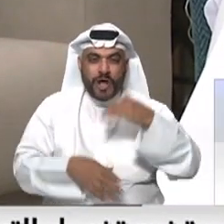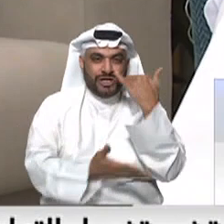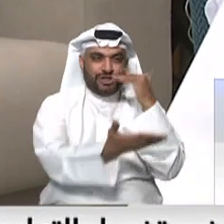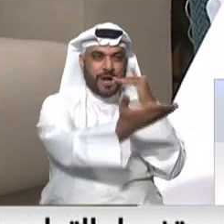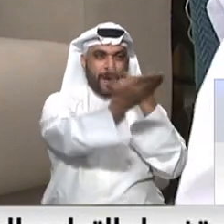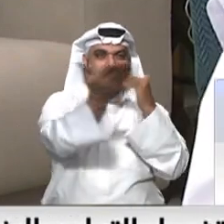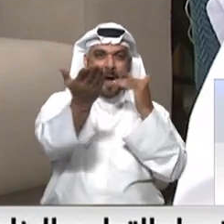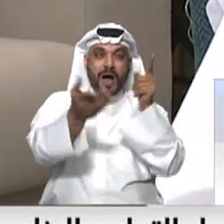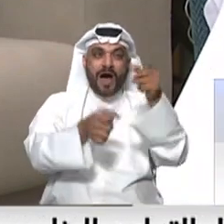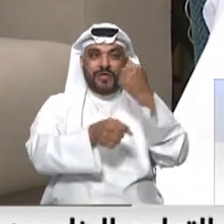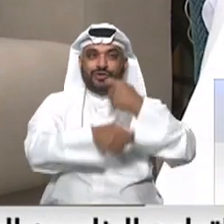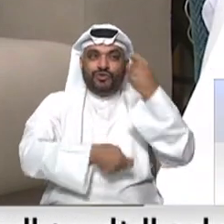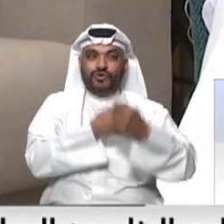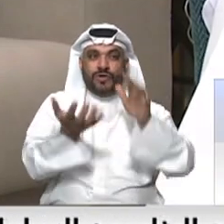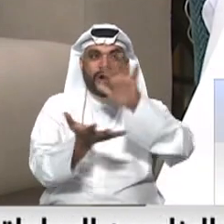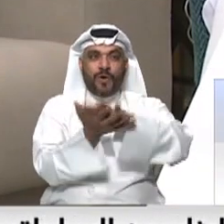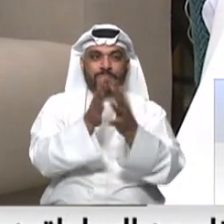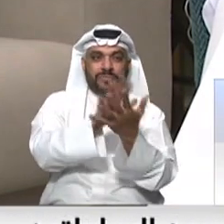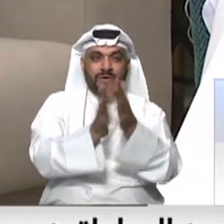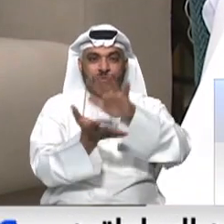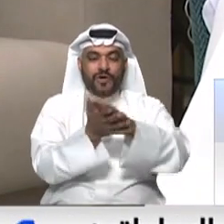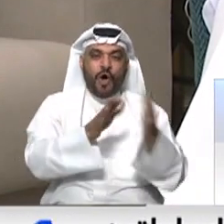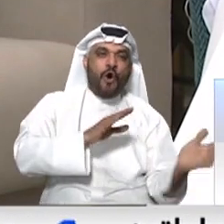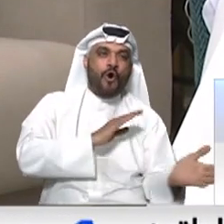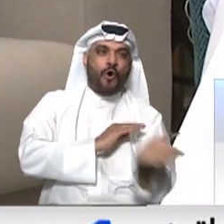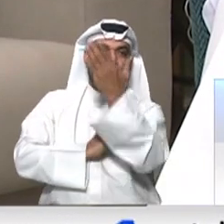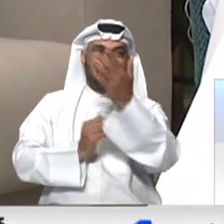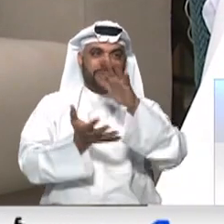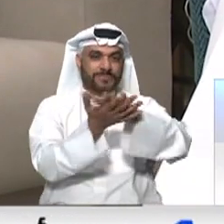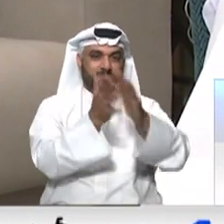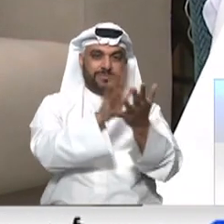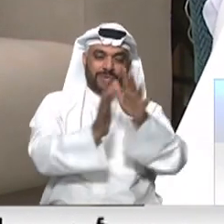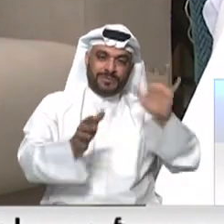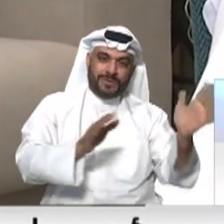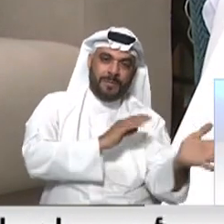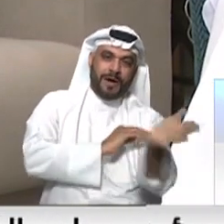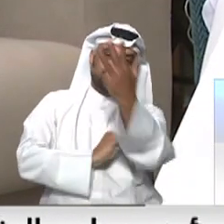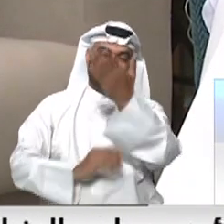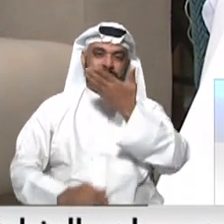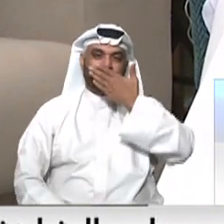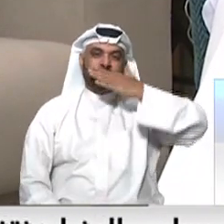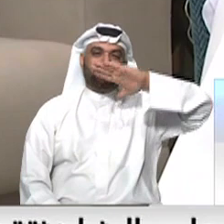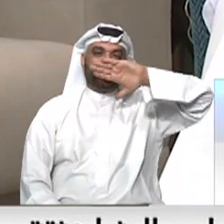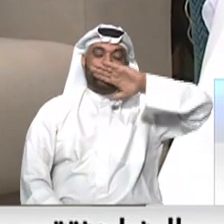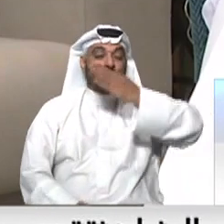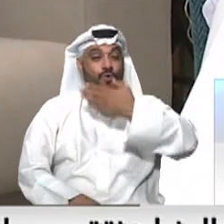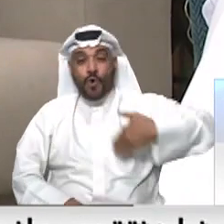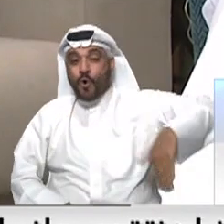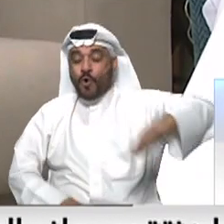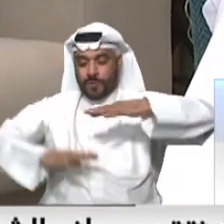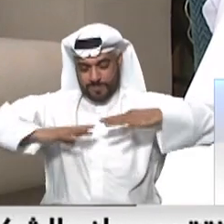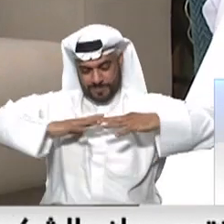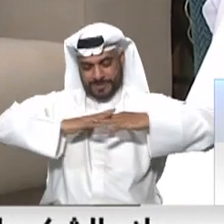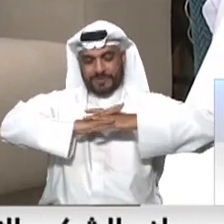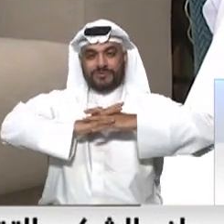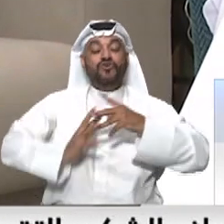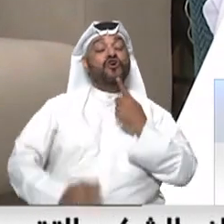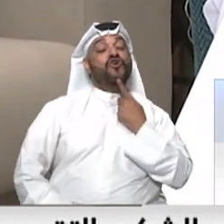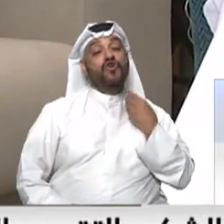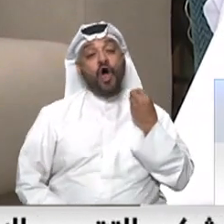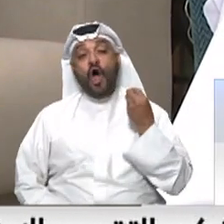واخوي الكبير كان يكيس الخبز في المطاحن الدغيب. كنا الحمد لله كلنا على قلب واحد، كنا نحب